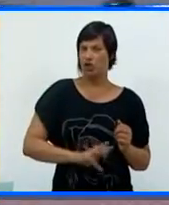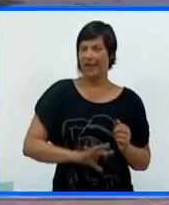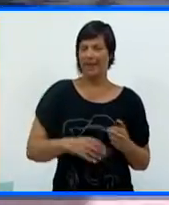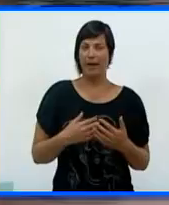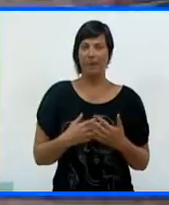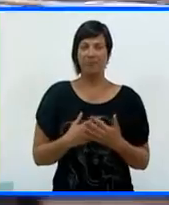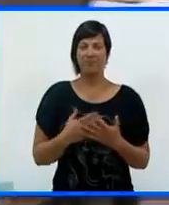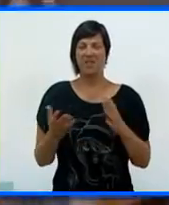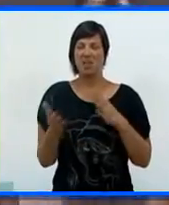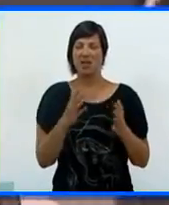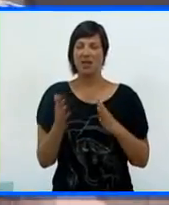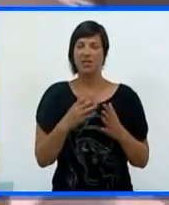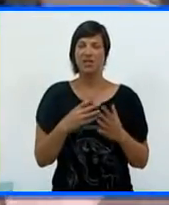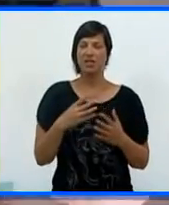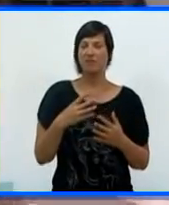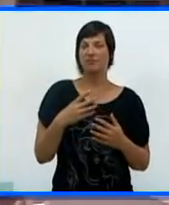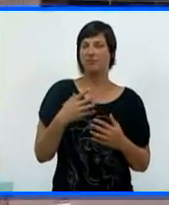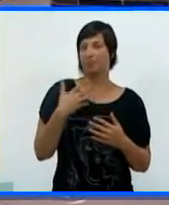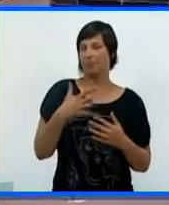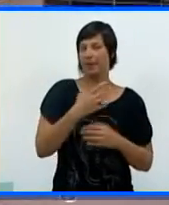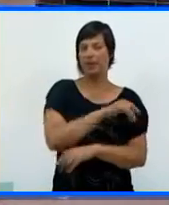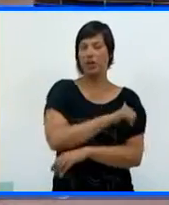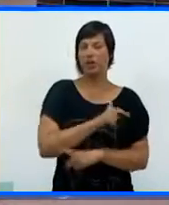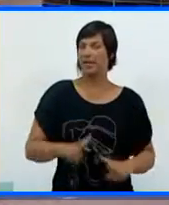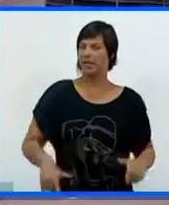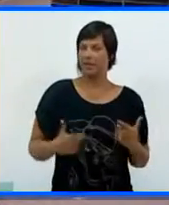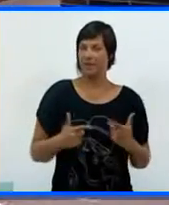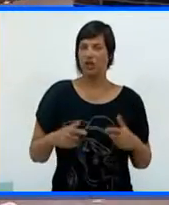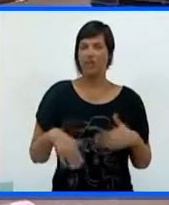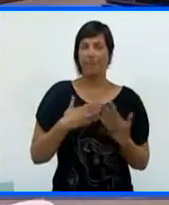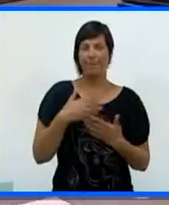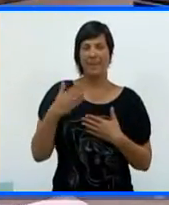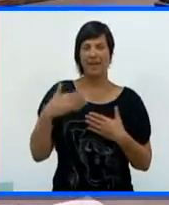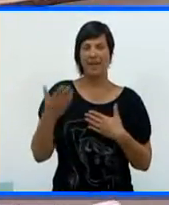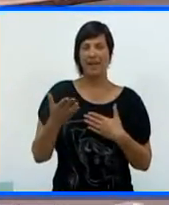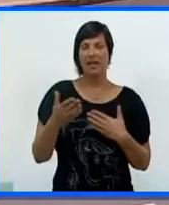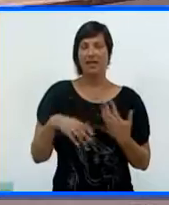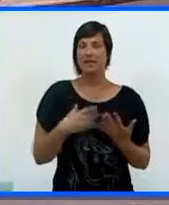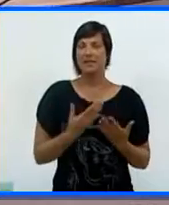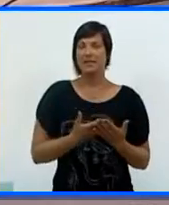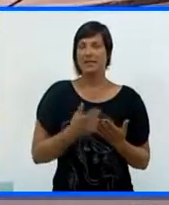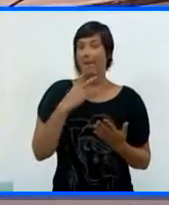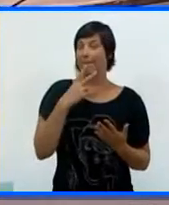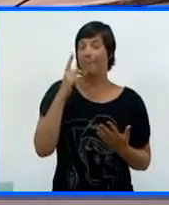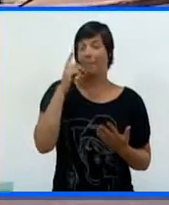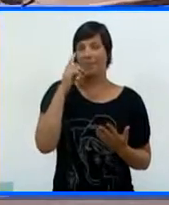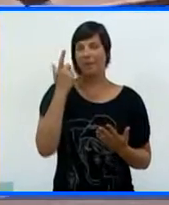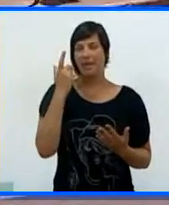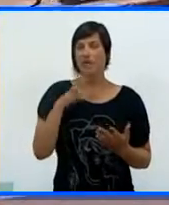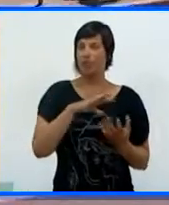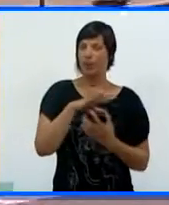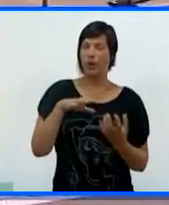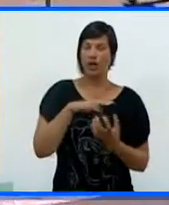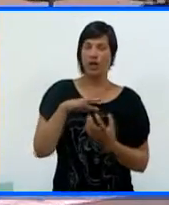rođenja, tamo neđe 5 godina života, pa dalje sam onda primijetio, odnosno